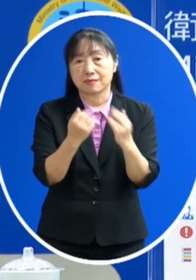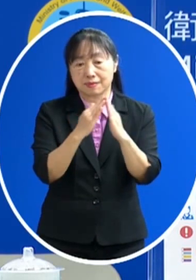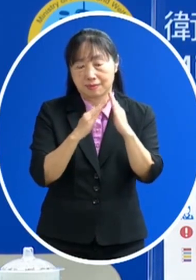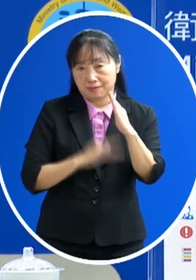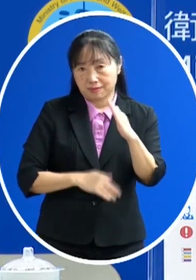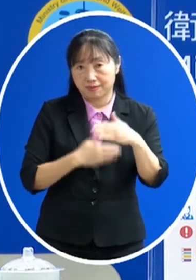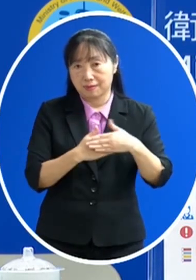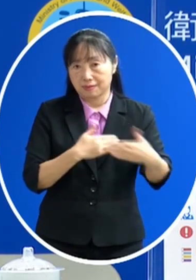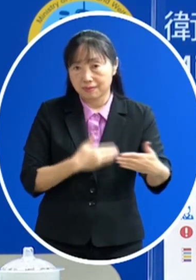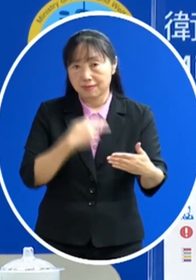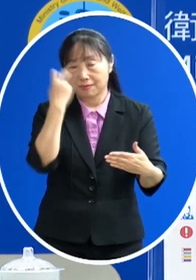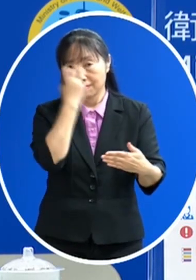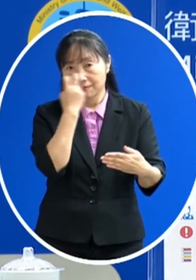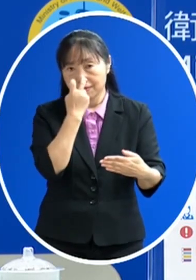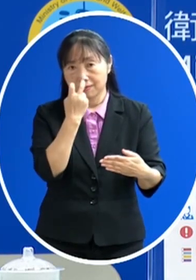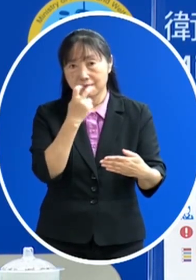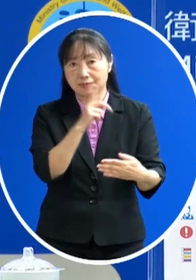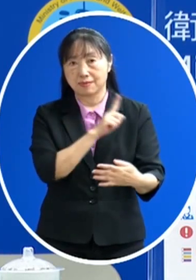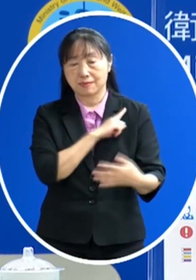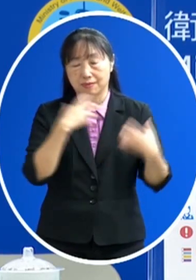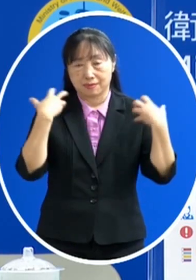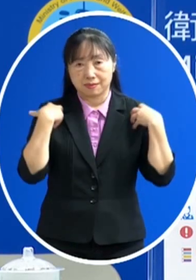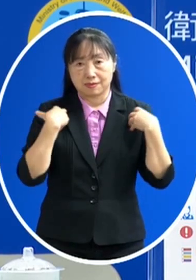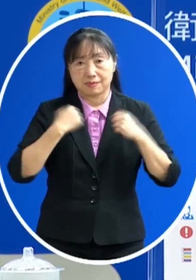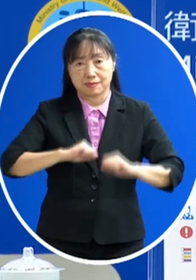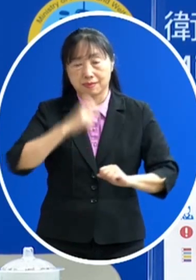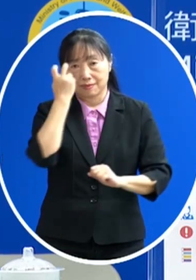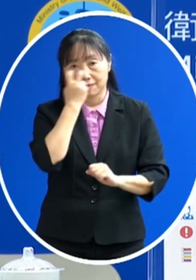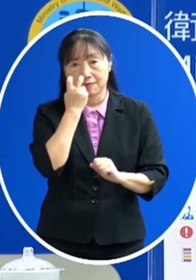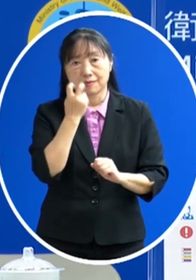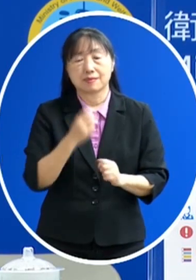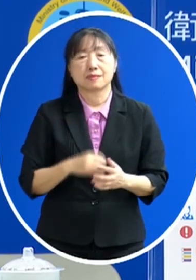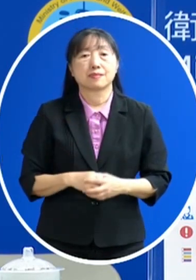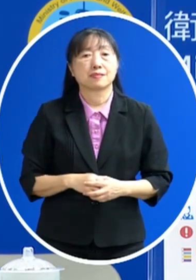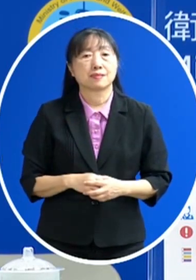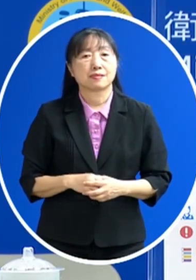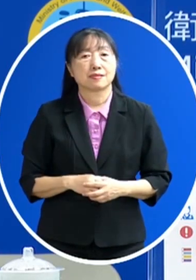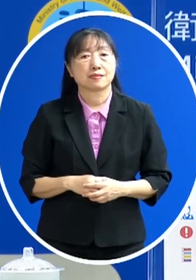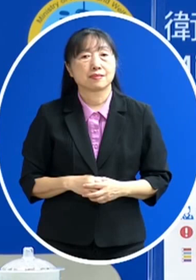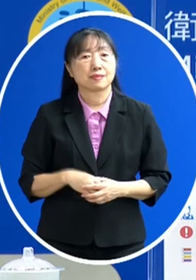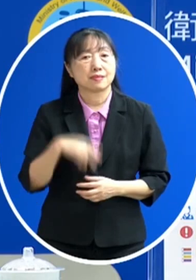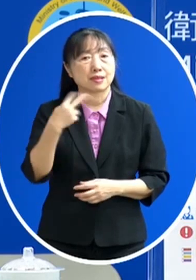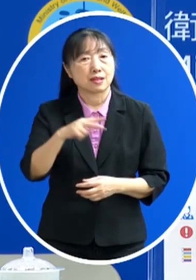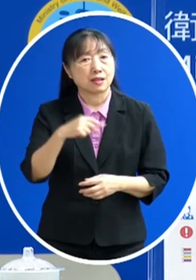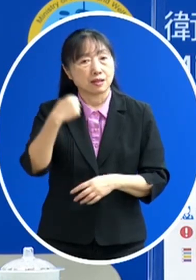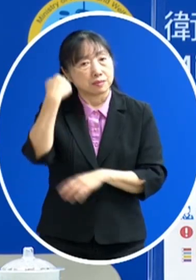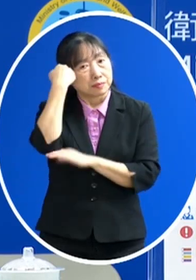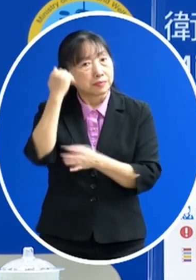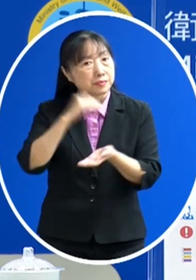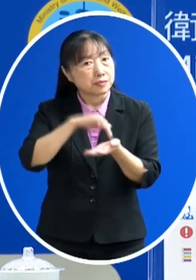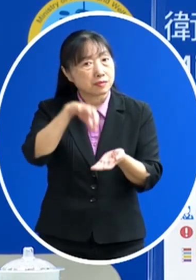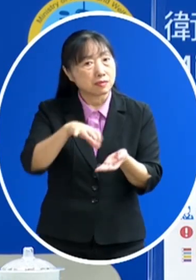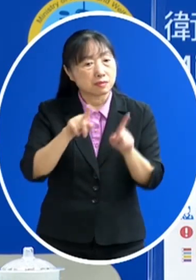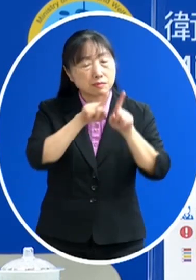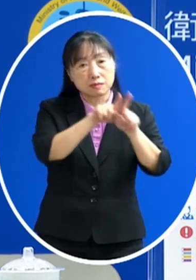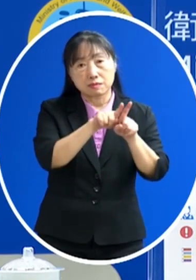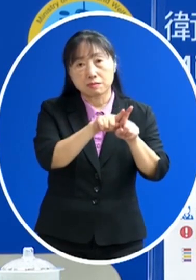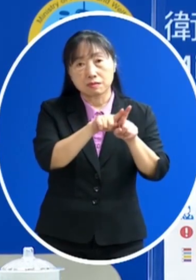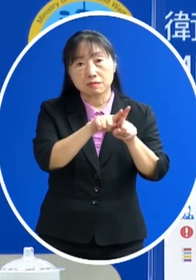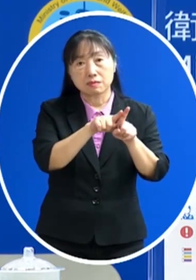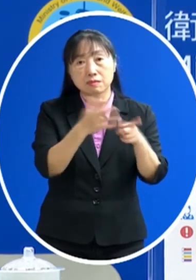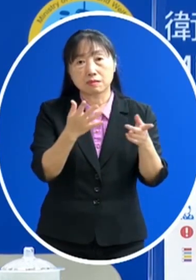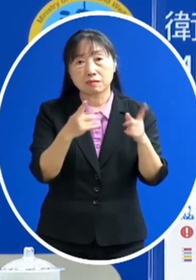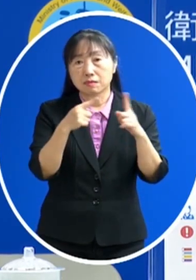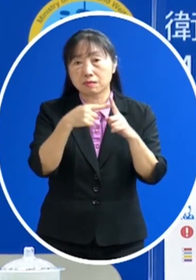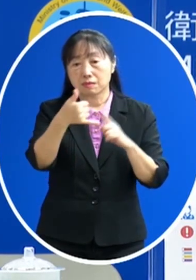离、居家检疫、自主健康管理，那么以及他的住院期间的陪病